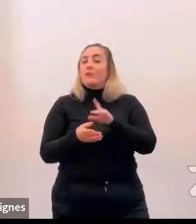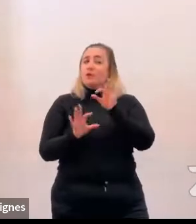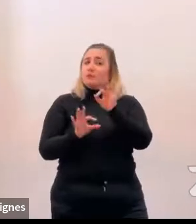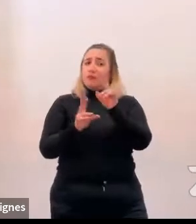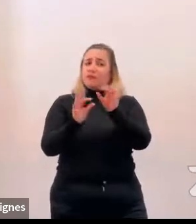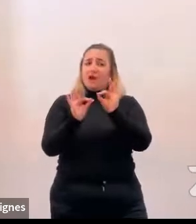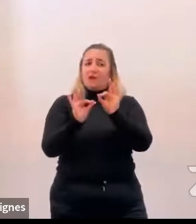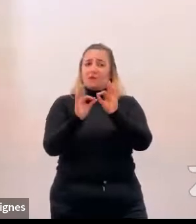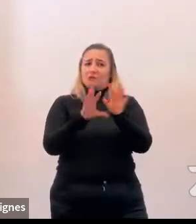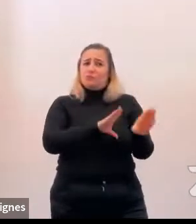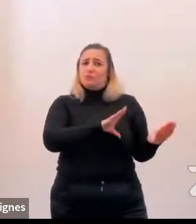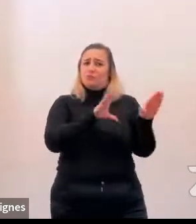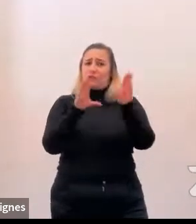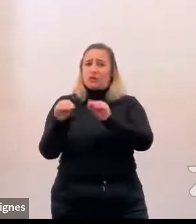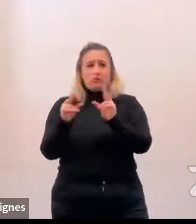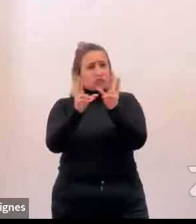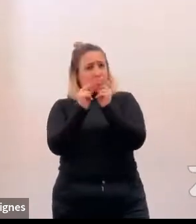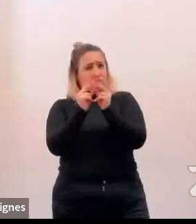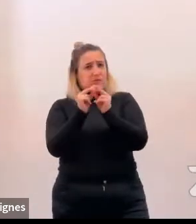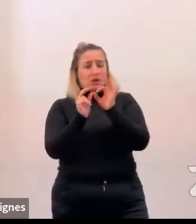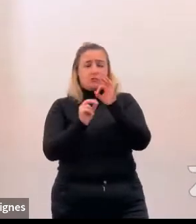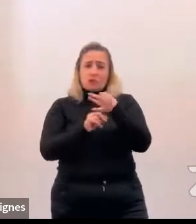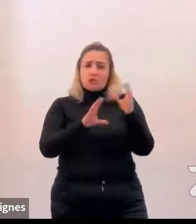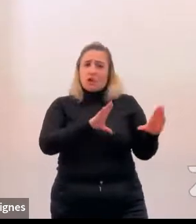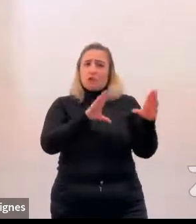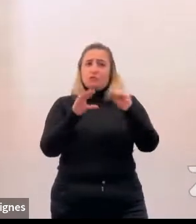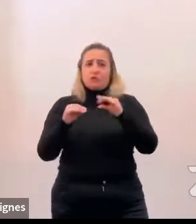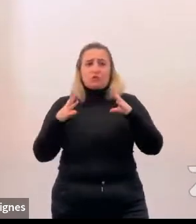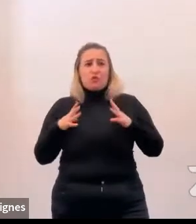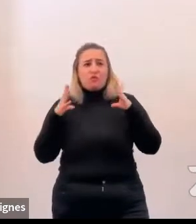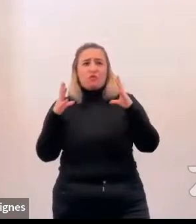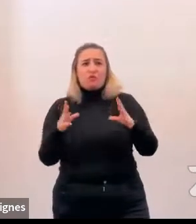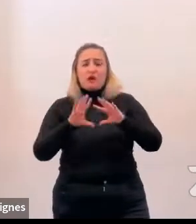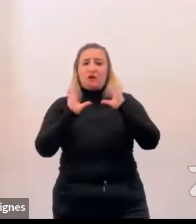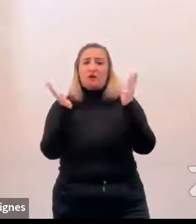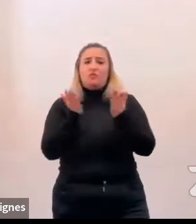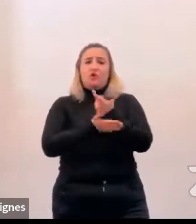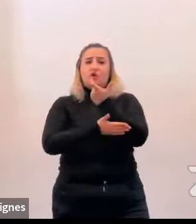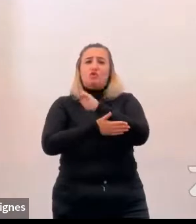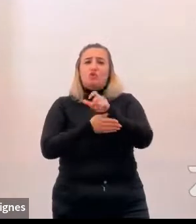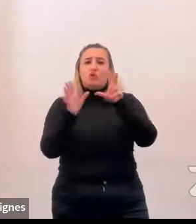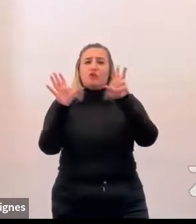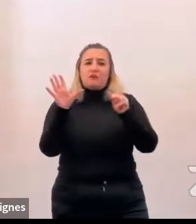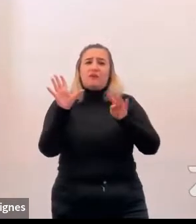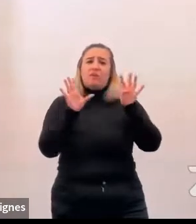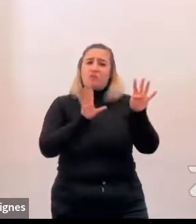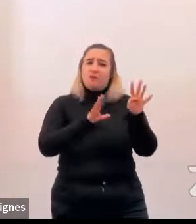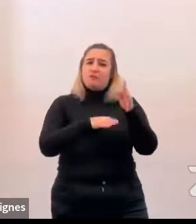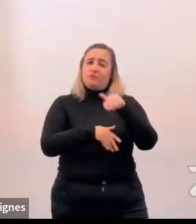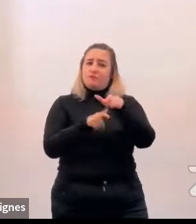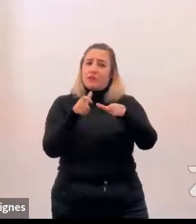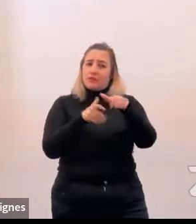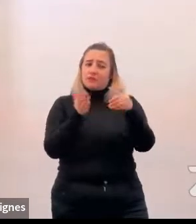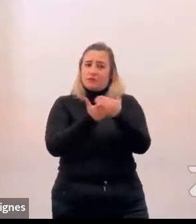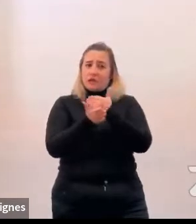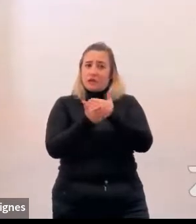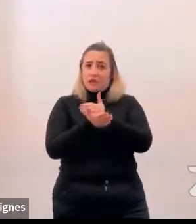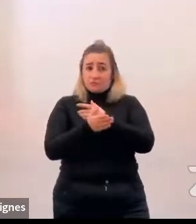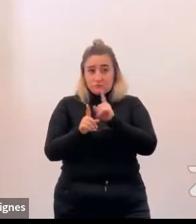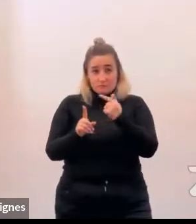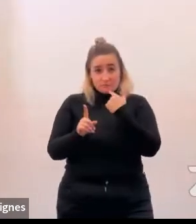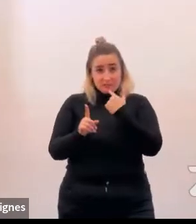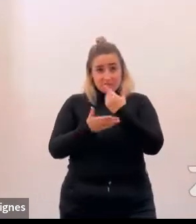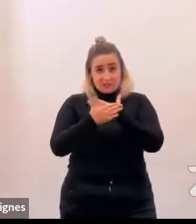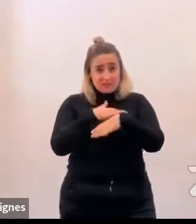qu'il s'agit d'une mutation volontaire, des 289 agents, mérite en l'espèce un rapport spécifique en